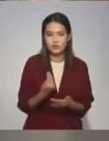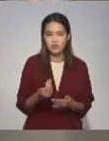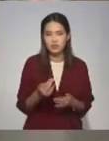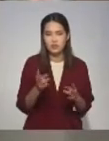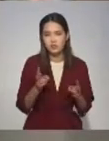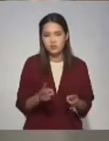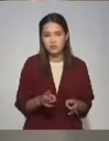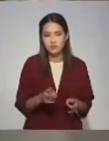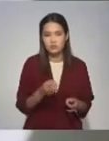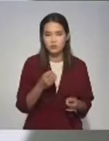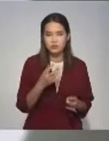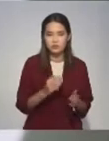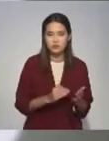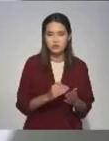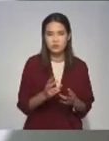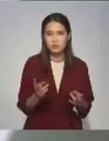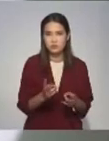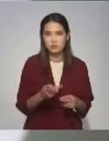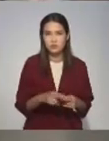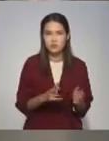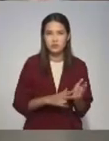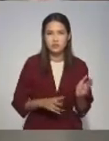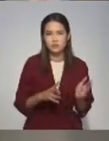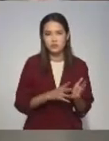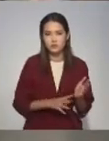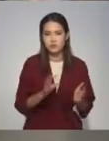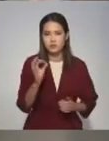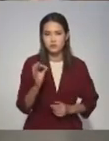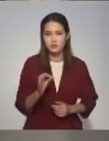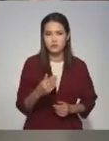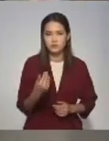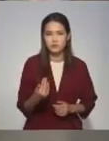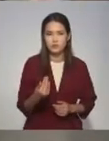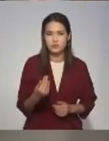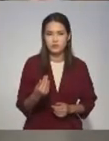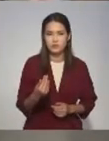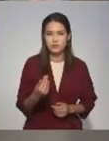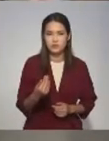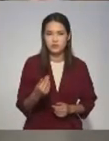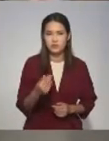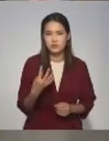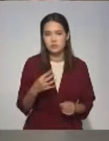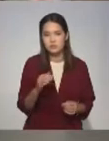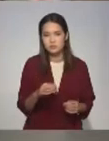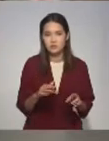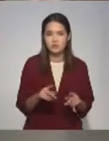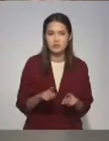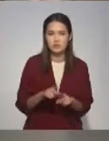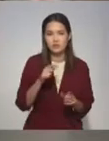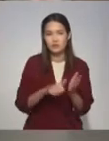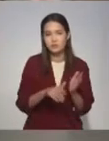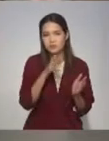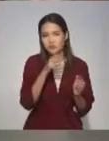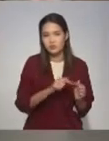науқастардың жасы жасарып бара жатыр. 80-90 пайызы ол адамдар көбінесе 45, 50, 60 жастағы